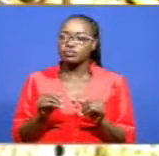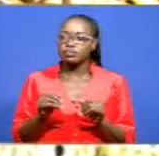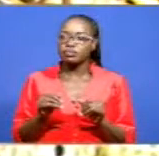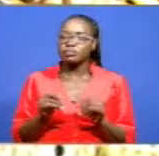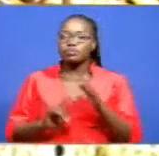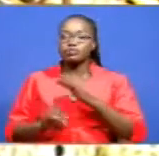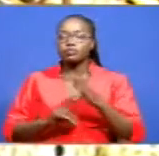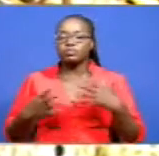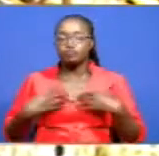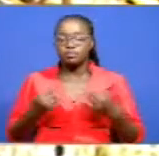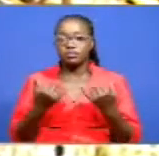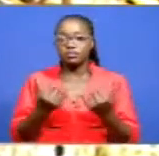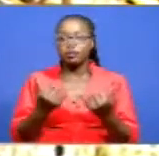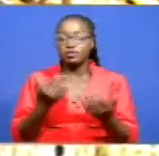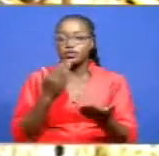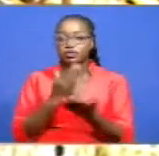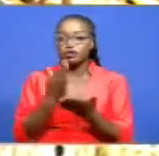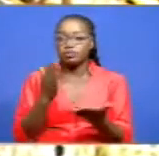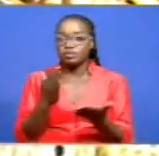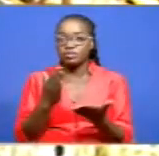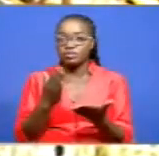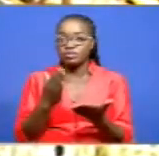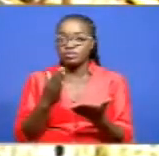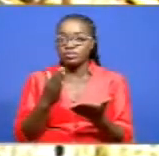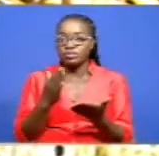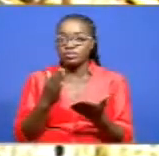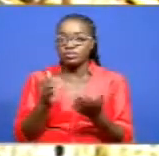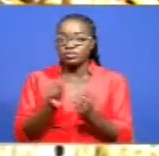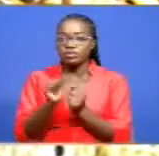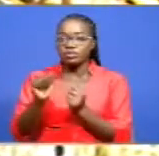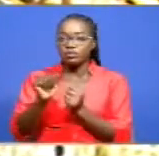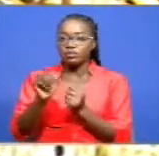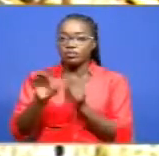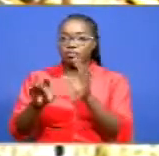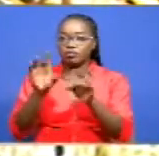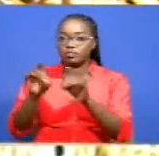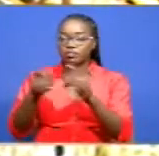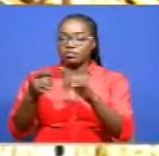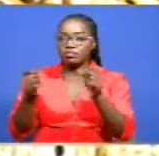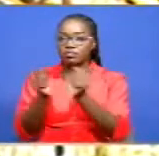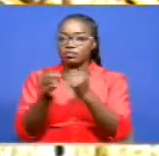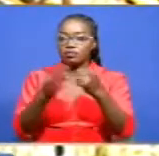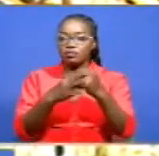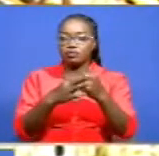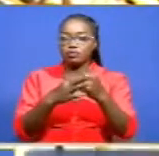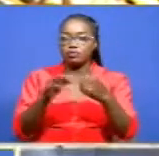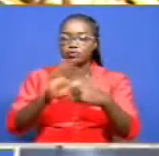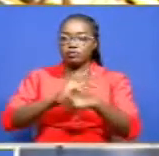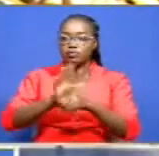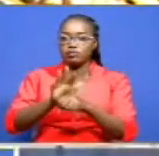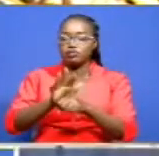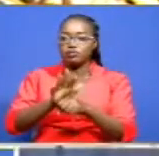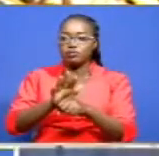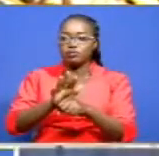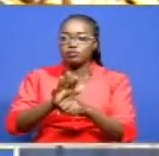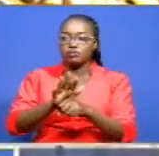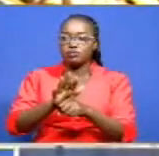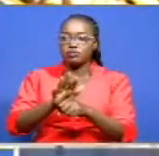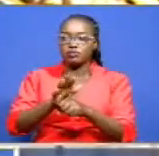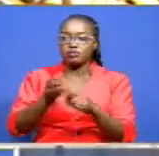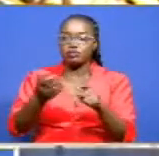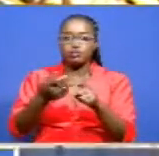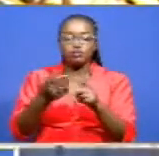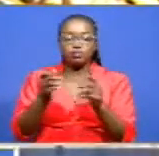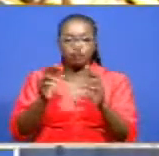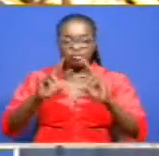Wizara ya Afya sasa imethibitisha kwamba sampuli 15 kati ya 18 za ugonjwa wa COVID-19